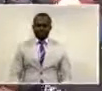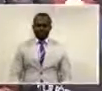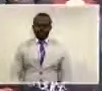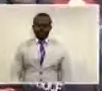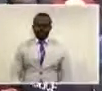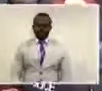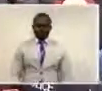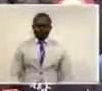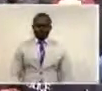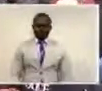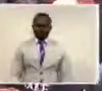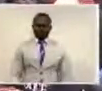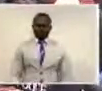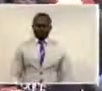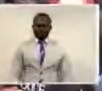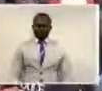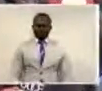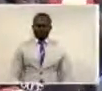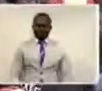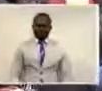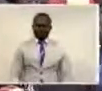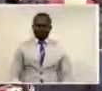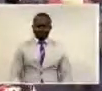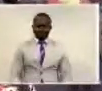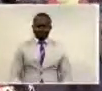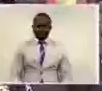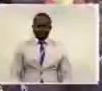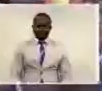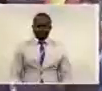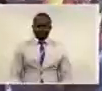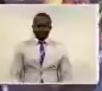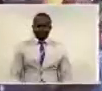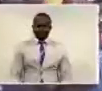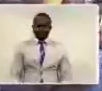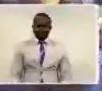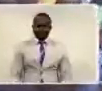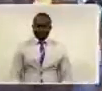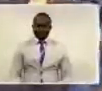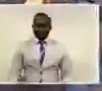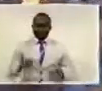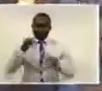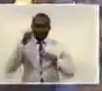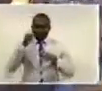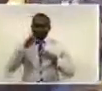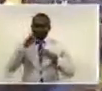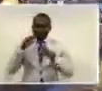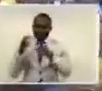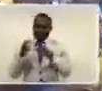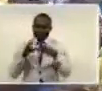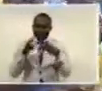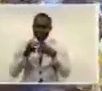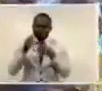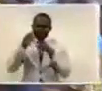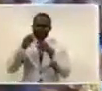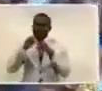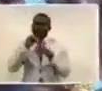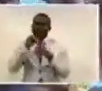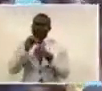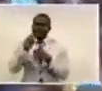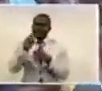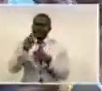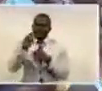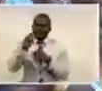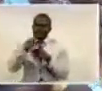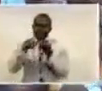ndandambara yantera ubwoba nayo yindiwe kuramihandinda ndandambara